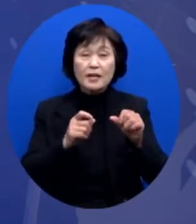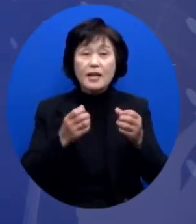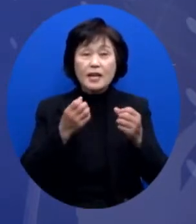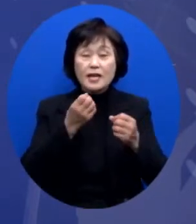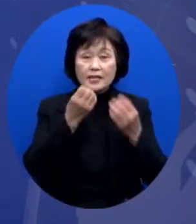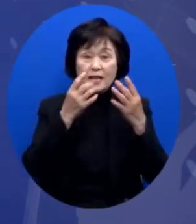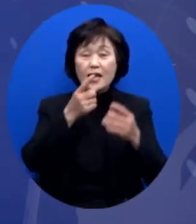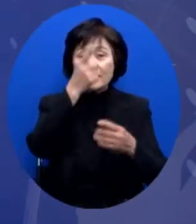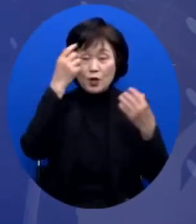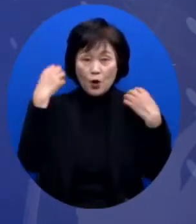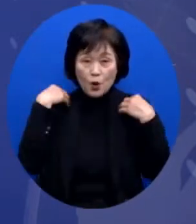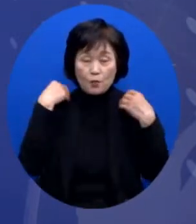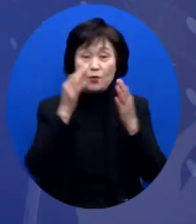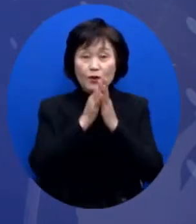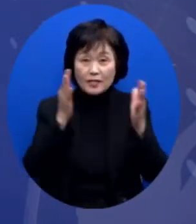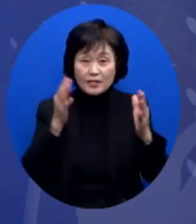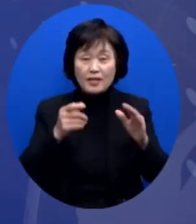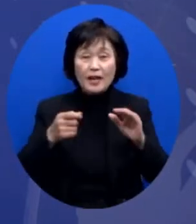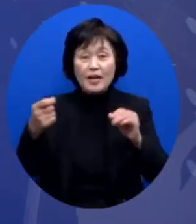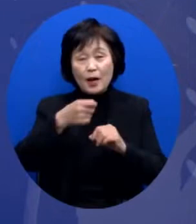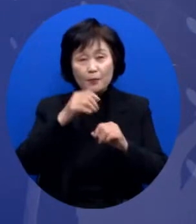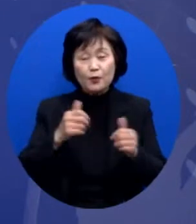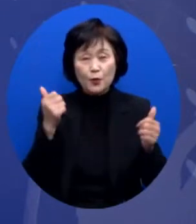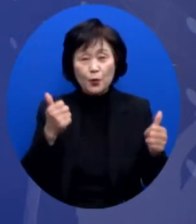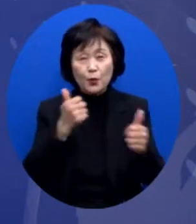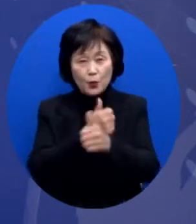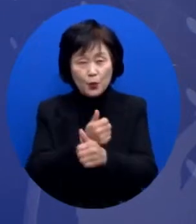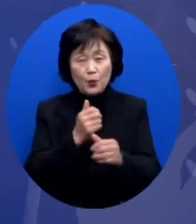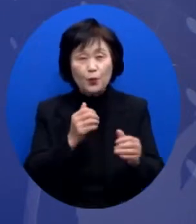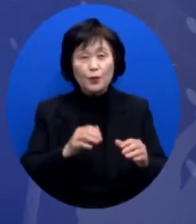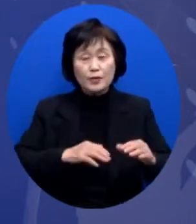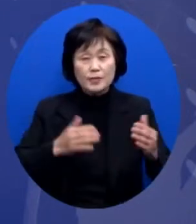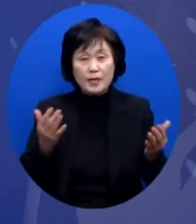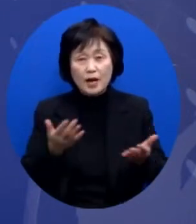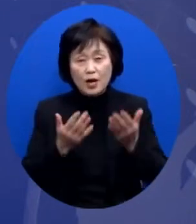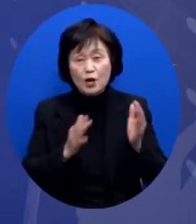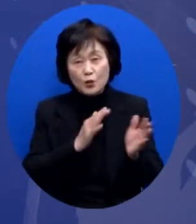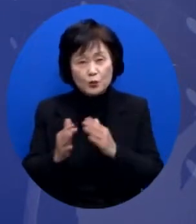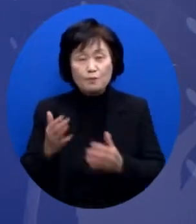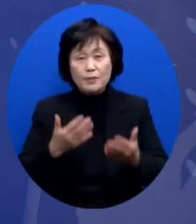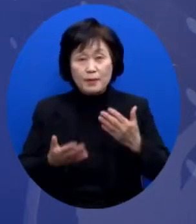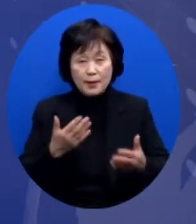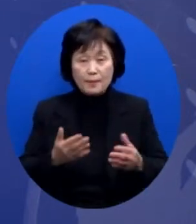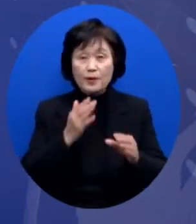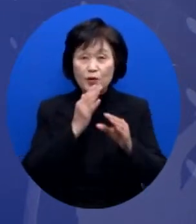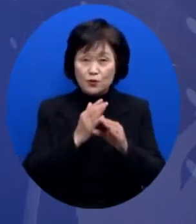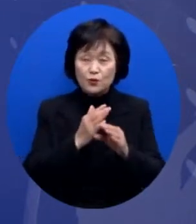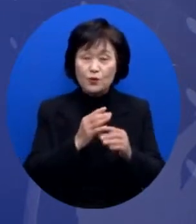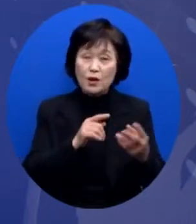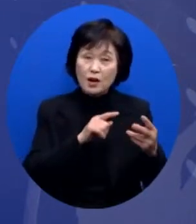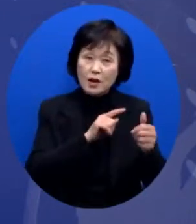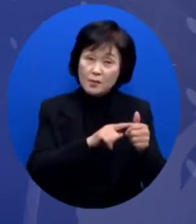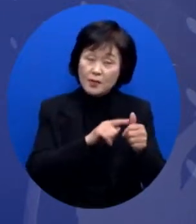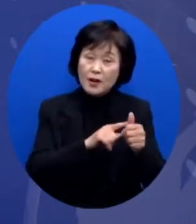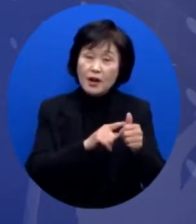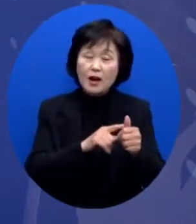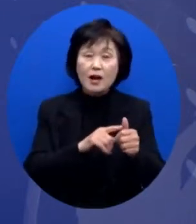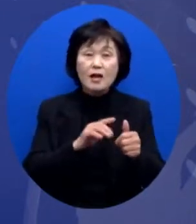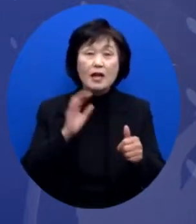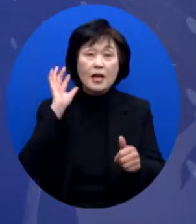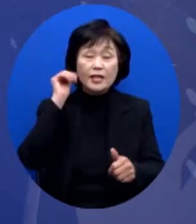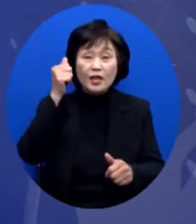인선 유인 인선의 한창인데요 이 교회의 주요 관심사에 대한 당선인의 입장은 이미 지난 대통령선거